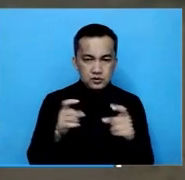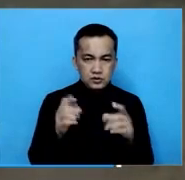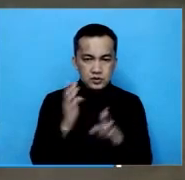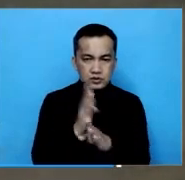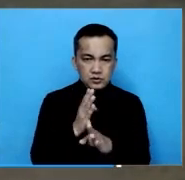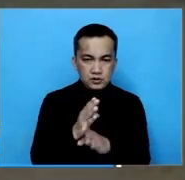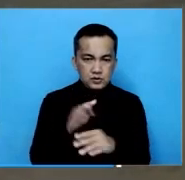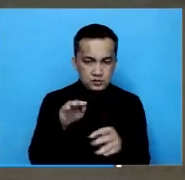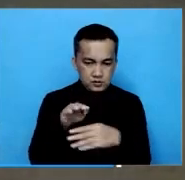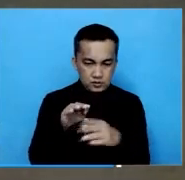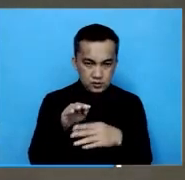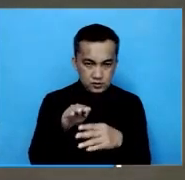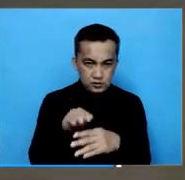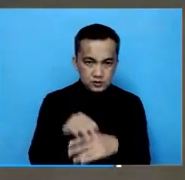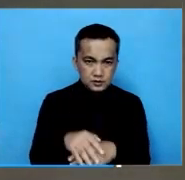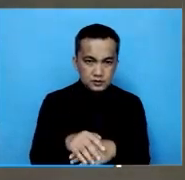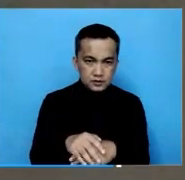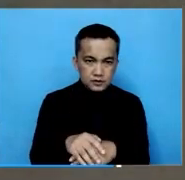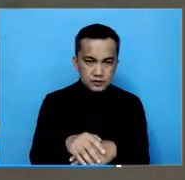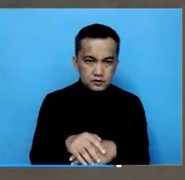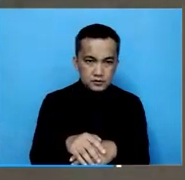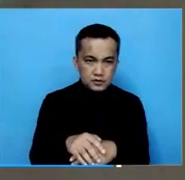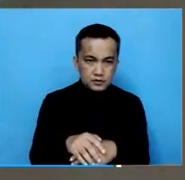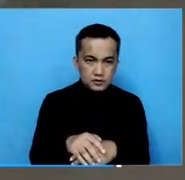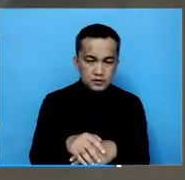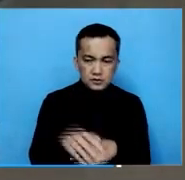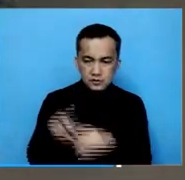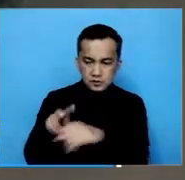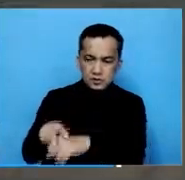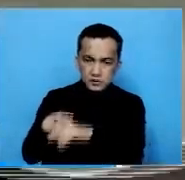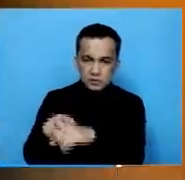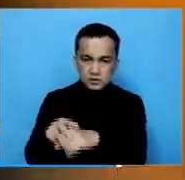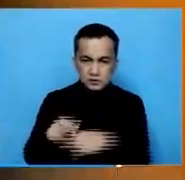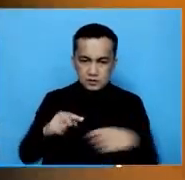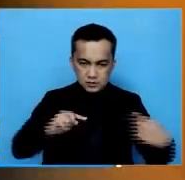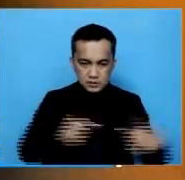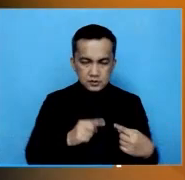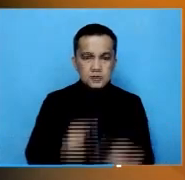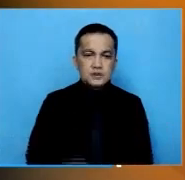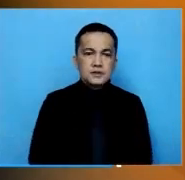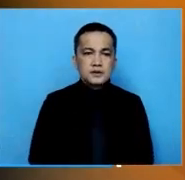biyahe. Patuloy namang nagpapagaling ang mga sugatan.